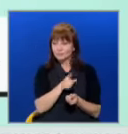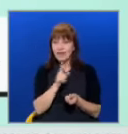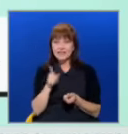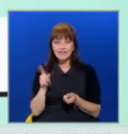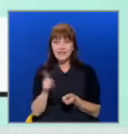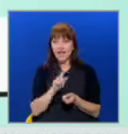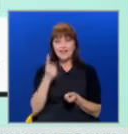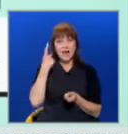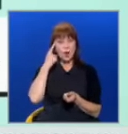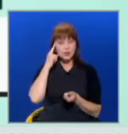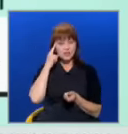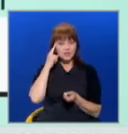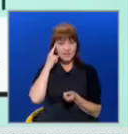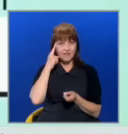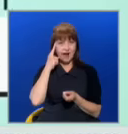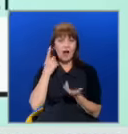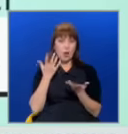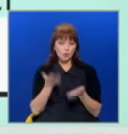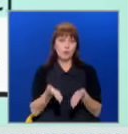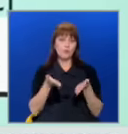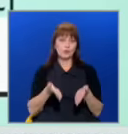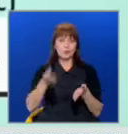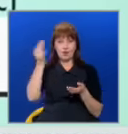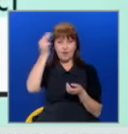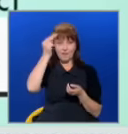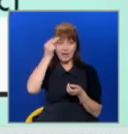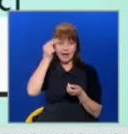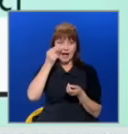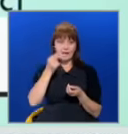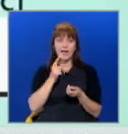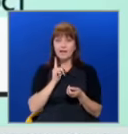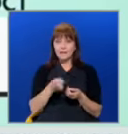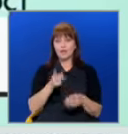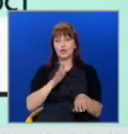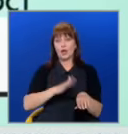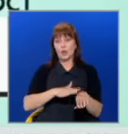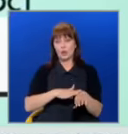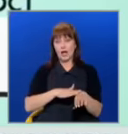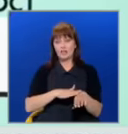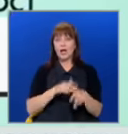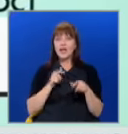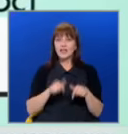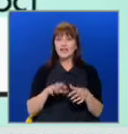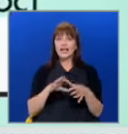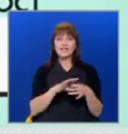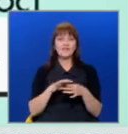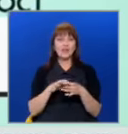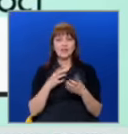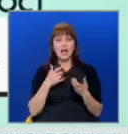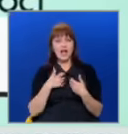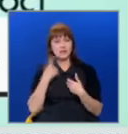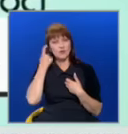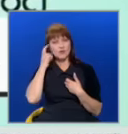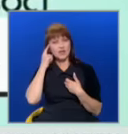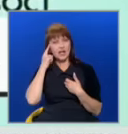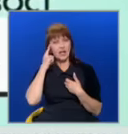не означава, особено в държава като нашата, да можеш да го докажеш. И в тази връзка аз осъзнах като главен